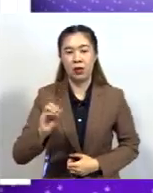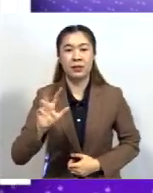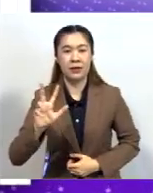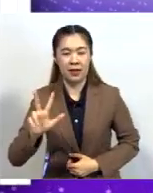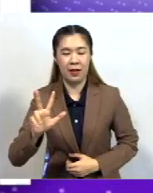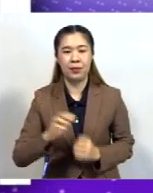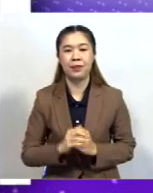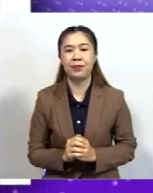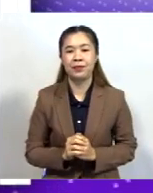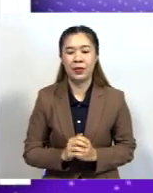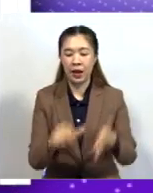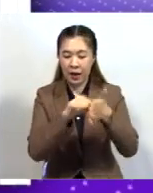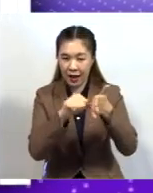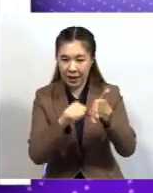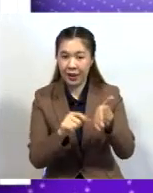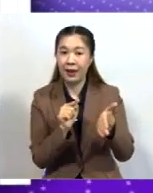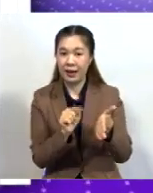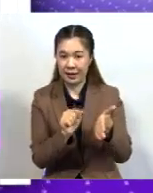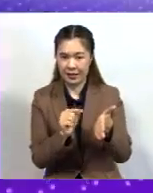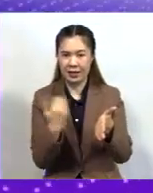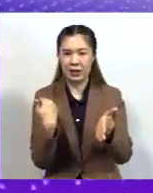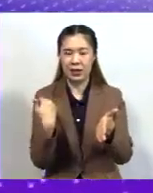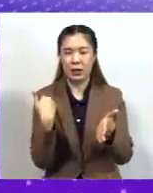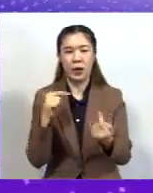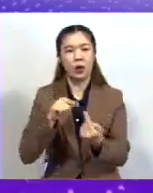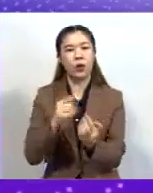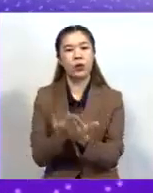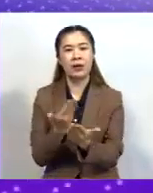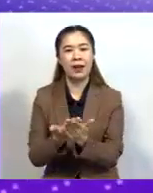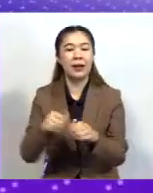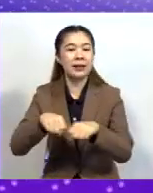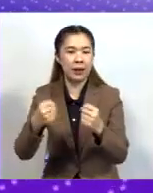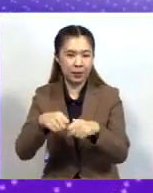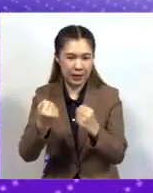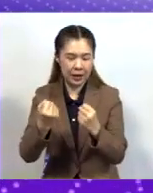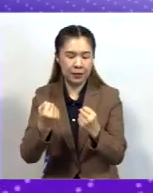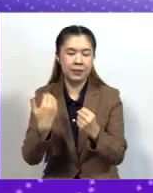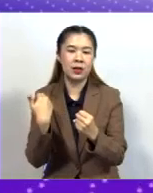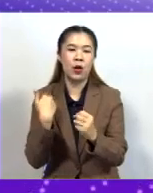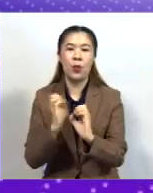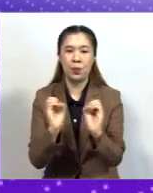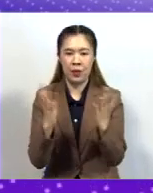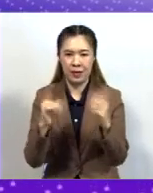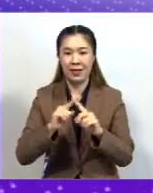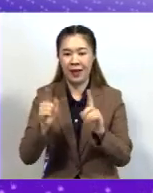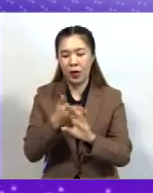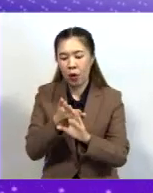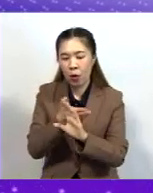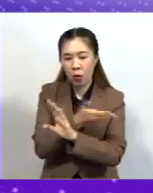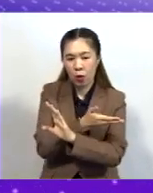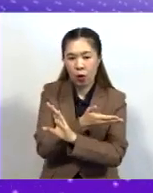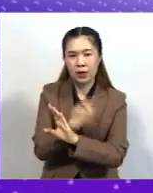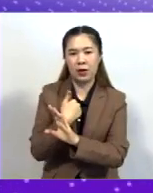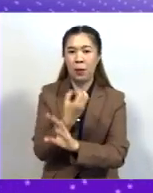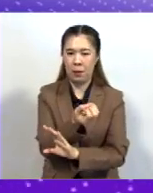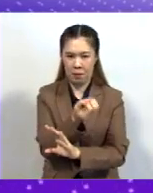2563ค่ะซึ่งการเปลี่ยนแปลงดังกล่าวนะคะก็จะได้รับการยกเว้นค่าธรรมเนียมแต่ก็ต้องแจ้งการเปลี่ยนแปลงก่อนเวลาเดินท